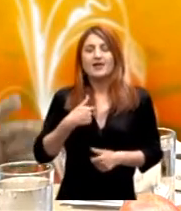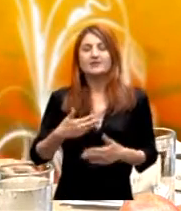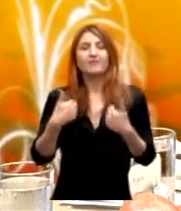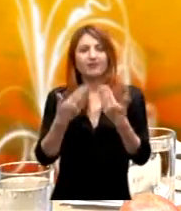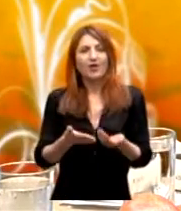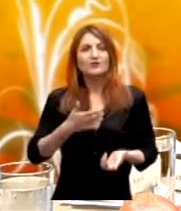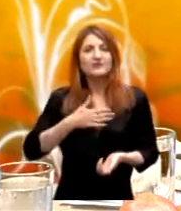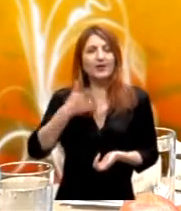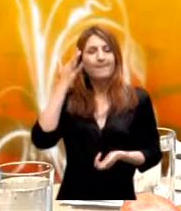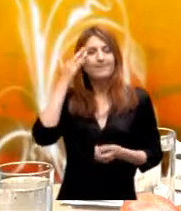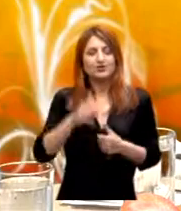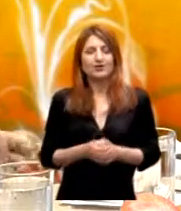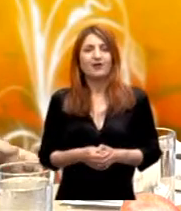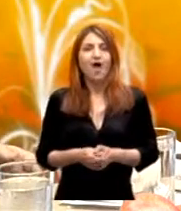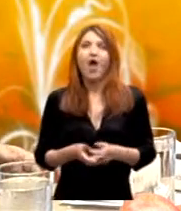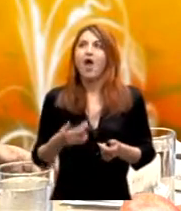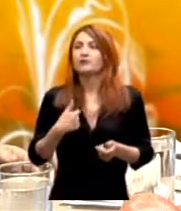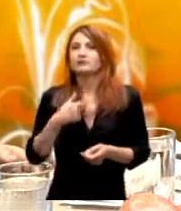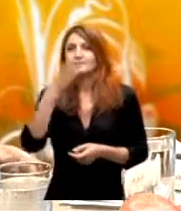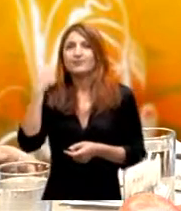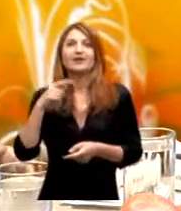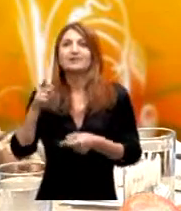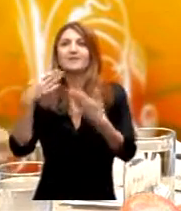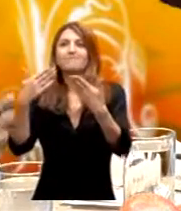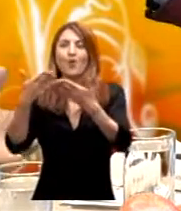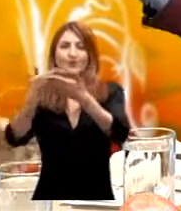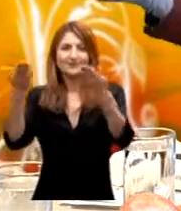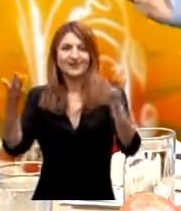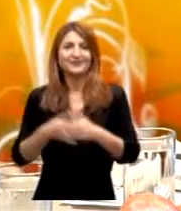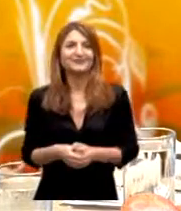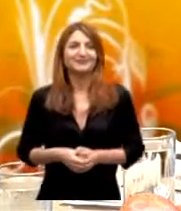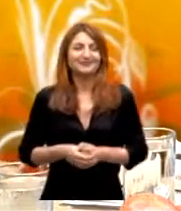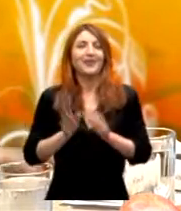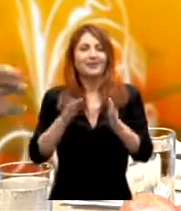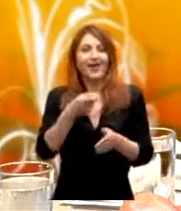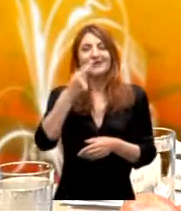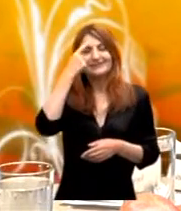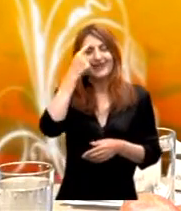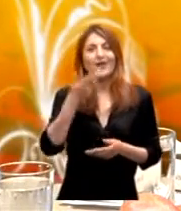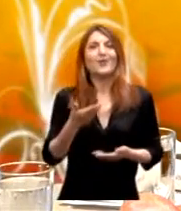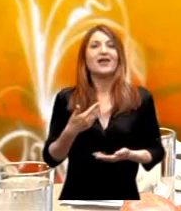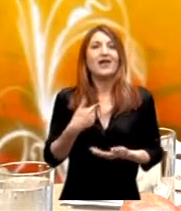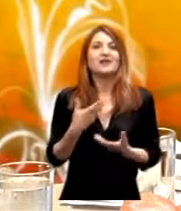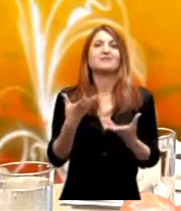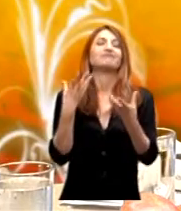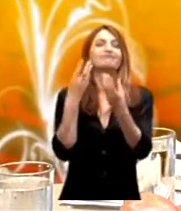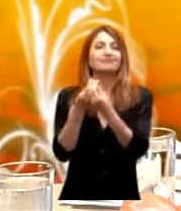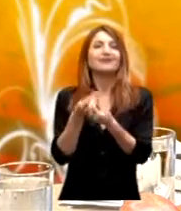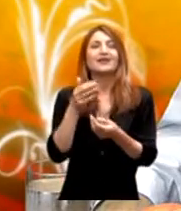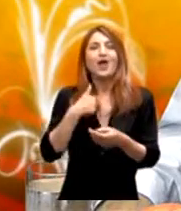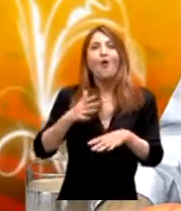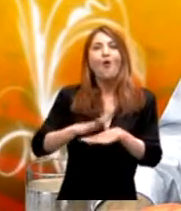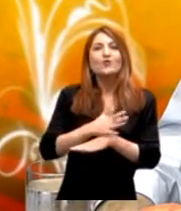Prvo, nisam pozdravio gledatelje. I svi, mislim, da znaju da sam s njima, da